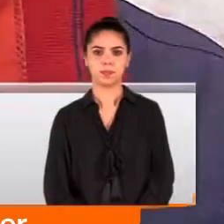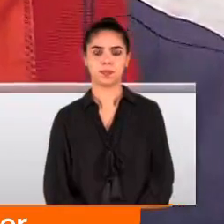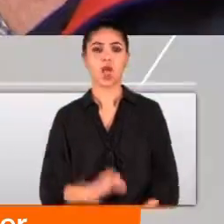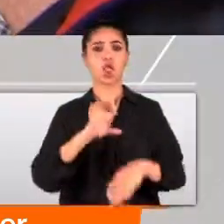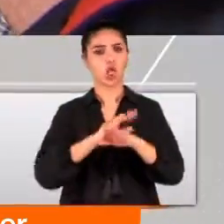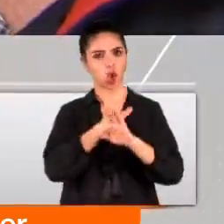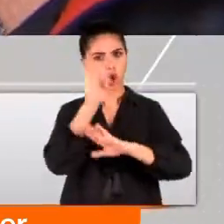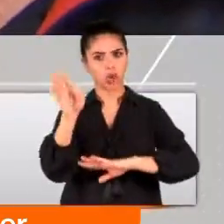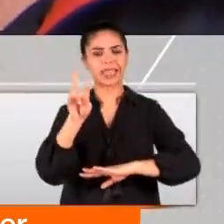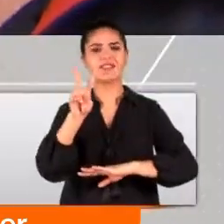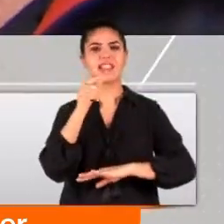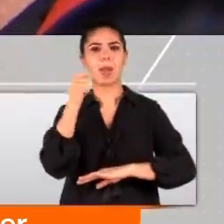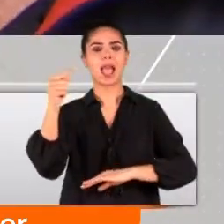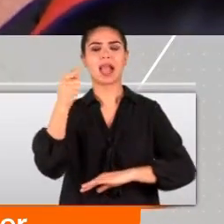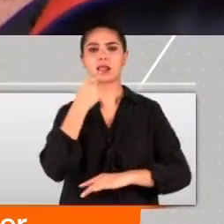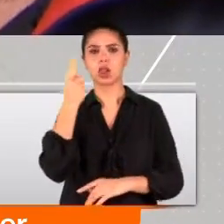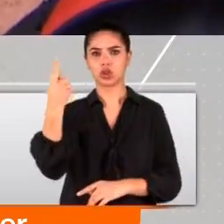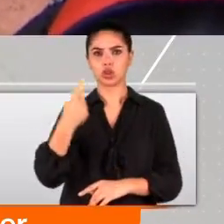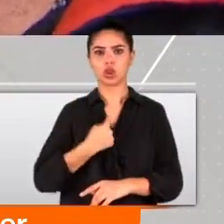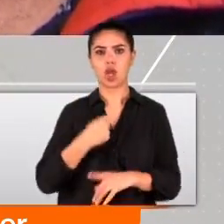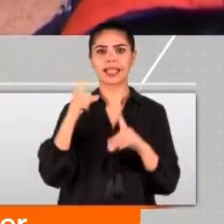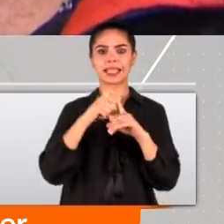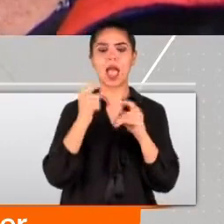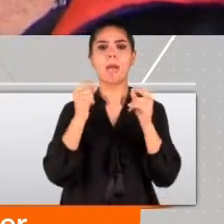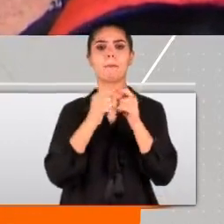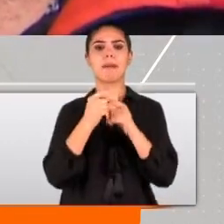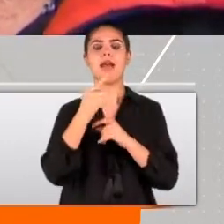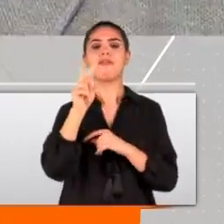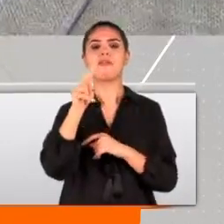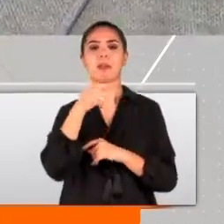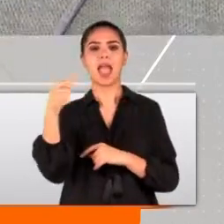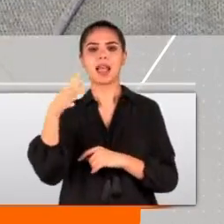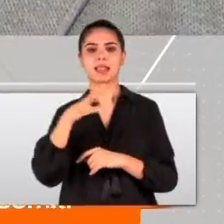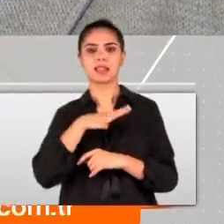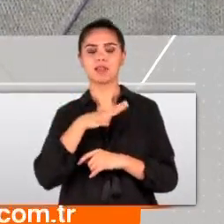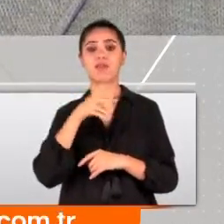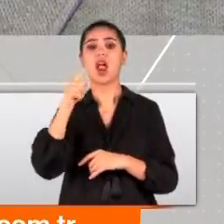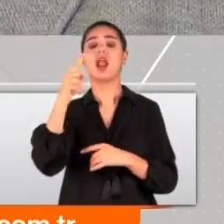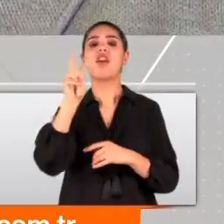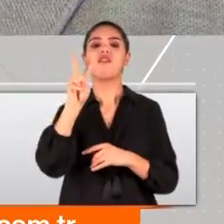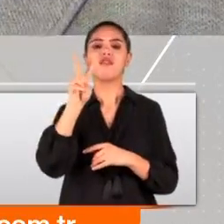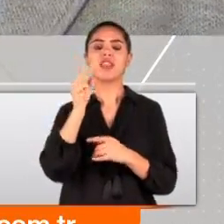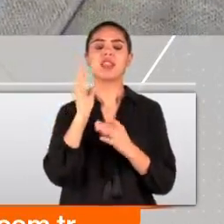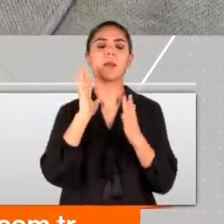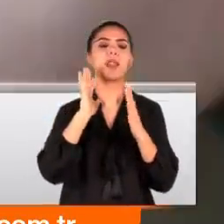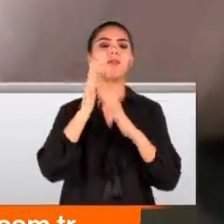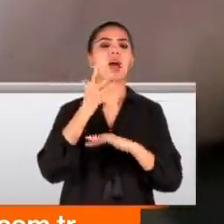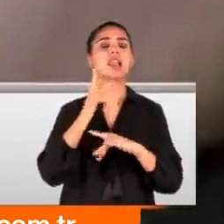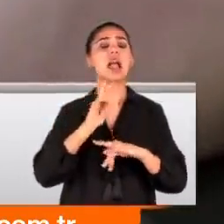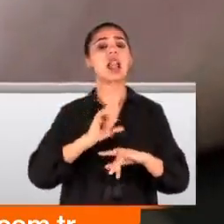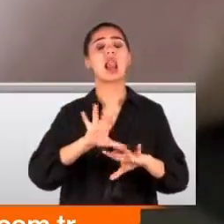Doktora gittim, vitamin eksikliğini söyledi. D ve B vitamin eksikliğini söyledi. Vitaminlerin azı karar, çoğu zarar